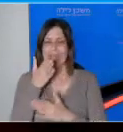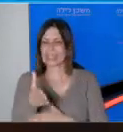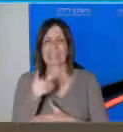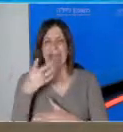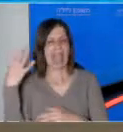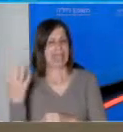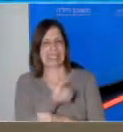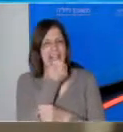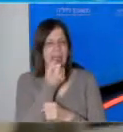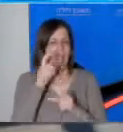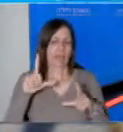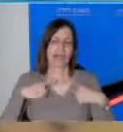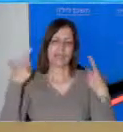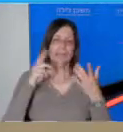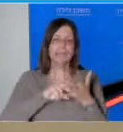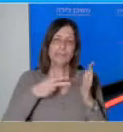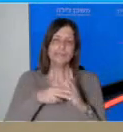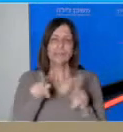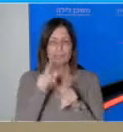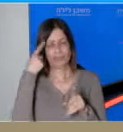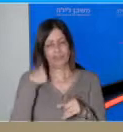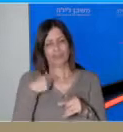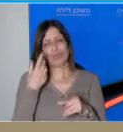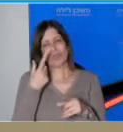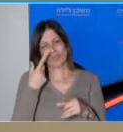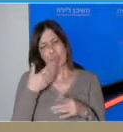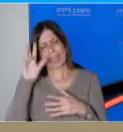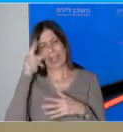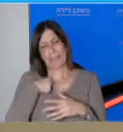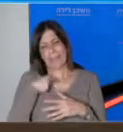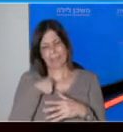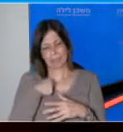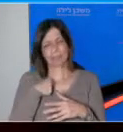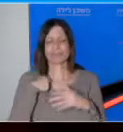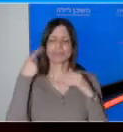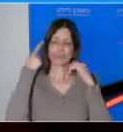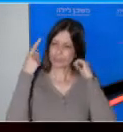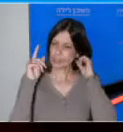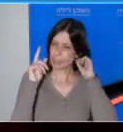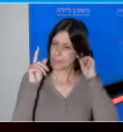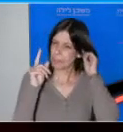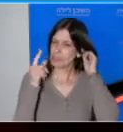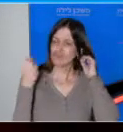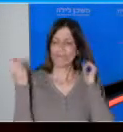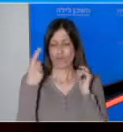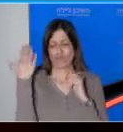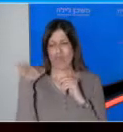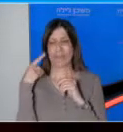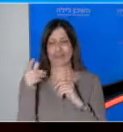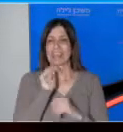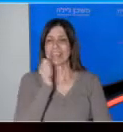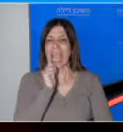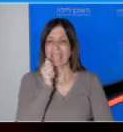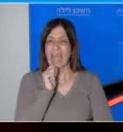או הצלחה בחיים הפוליטיים, כמו שאתה יודע, יותר טוב ממני. אני חושבת אבל שמי שאתה יודע, שבוע שעבר